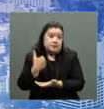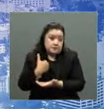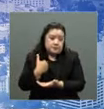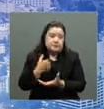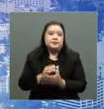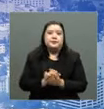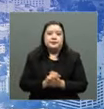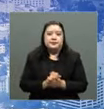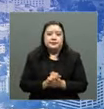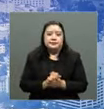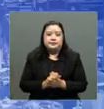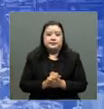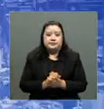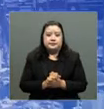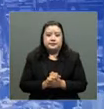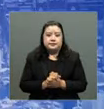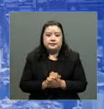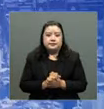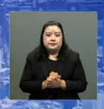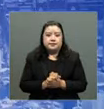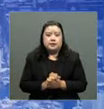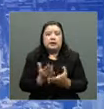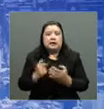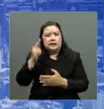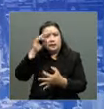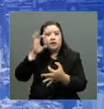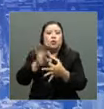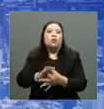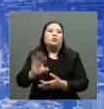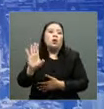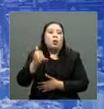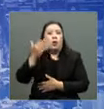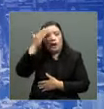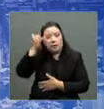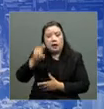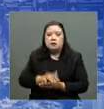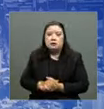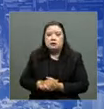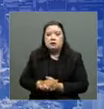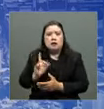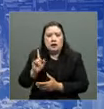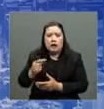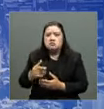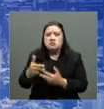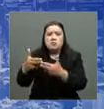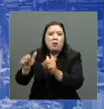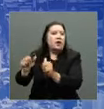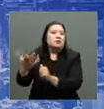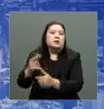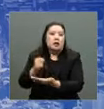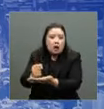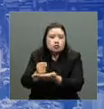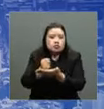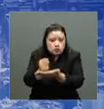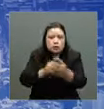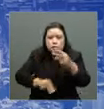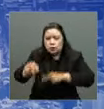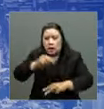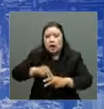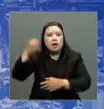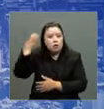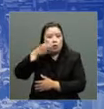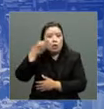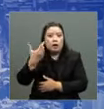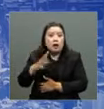ครับ ค่ะก็เรียกว่ามีการพูดคุยกันไม่ต้องกังวลใจว่าเราจะทอดทิ้งใครในพื้นที่ไหนนะคะเพราะว่ามีการติดตามสถานการณ์ทุกวันแล้